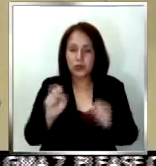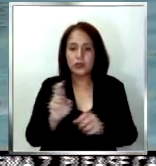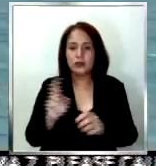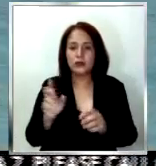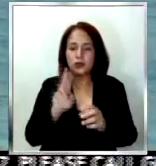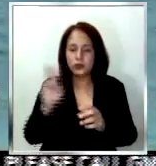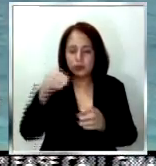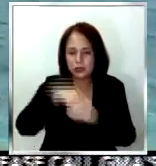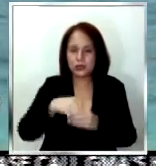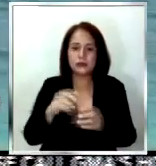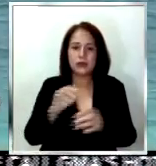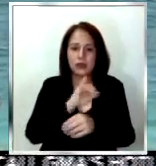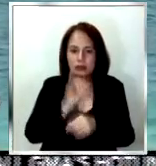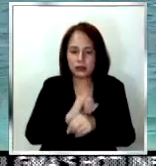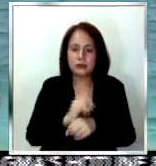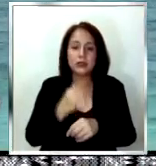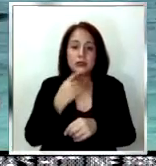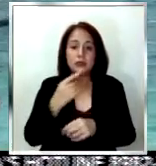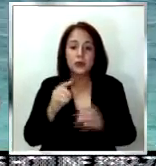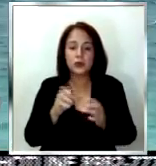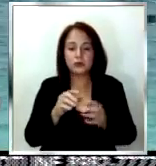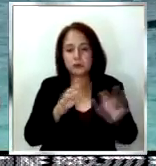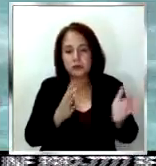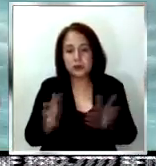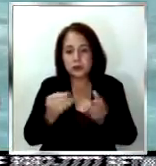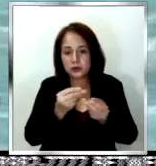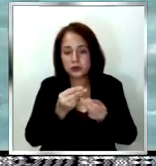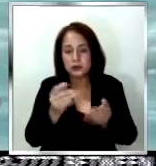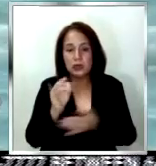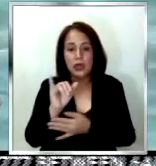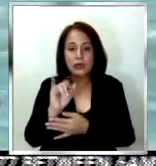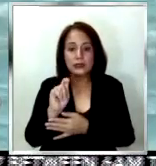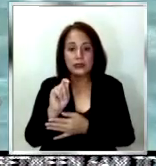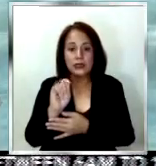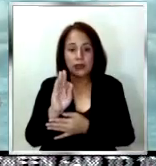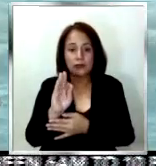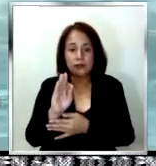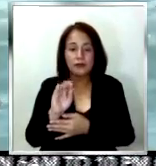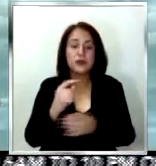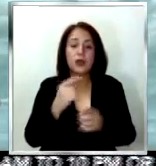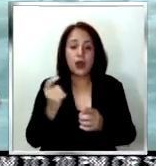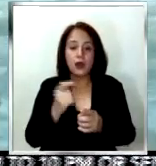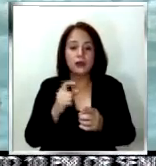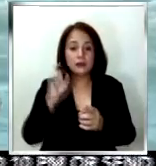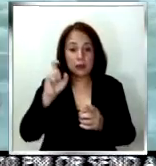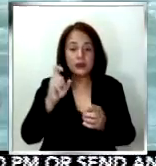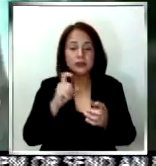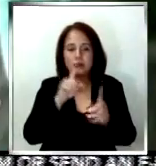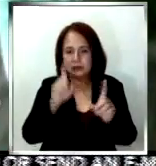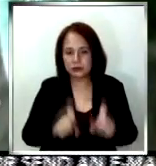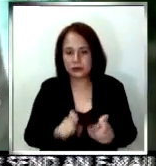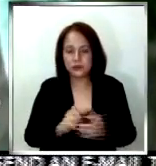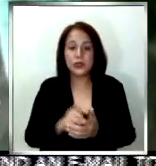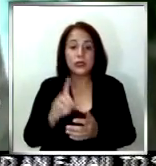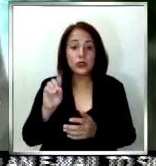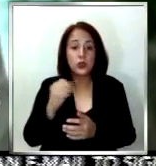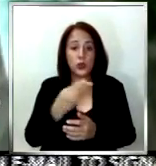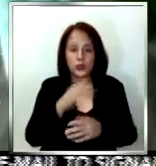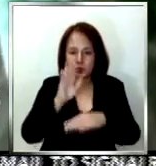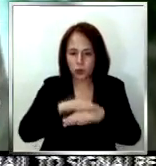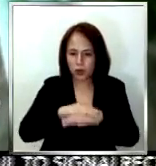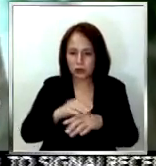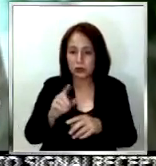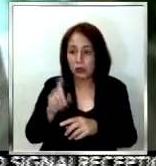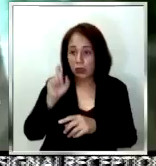raw ilatag sa IATF ang tungkol sa paggamit ng antigen test sa Boracay. Ang DOH, dati na nagbabala na ang paggamit ng antigen